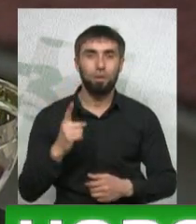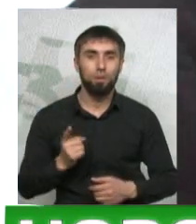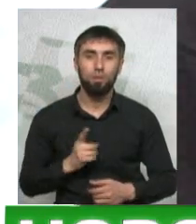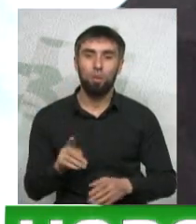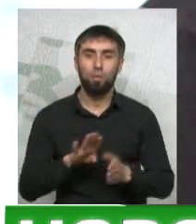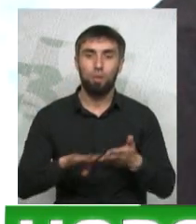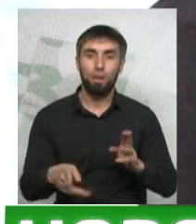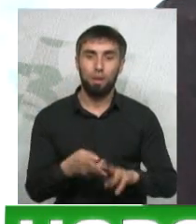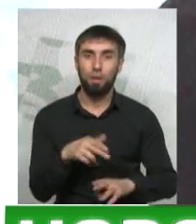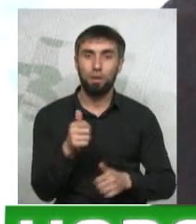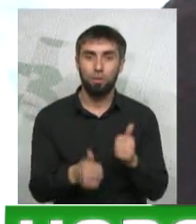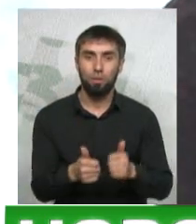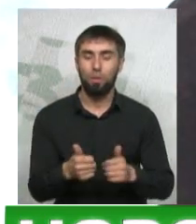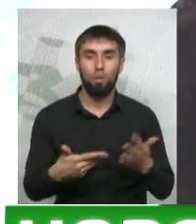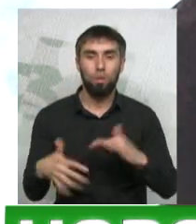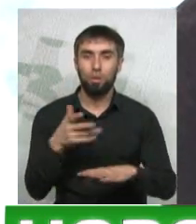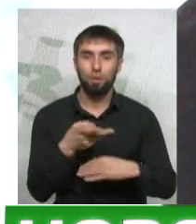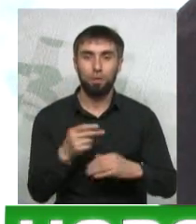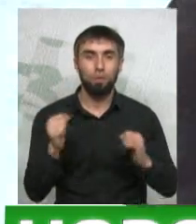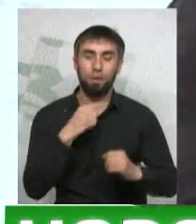надеются что после этих соревнований